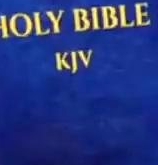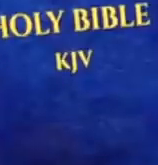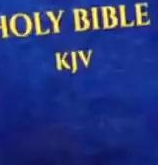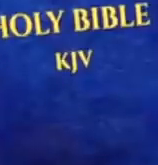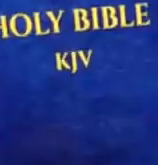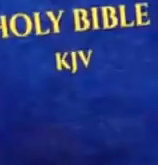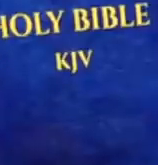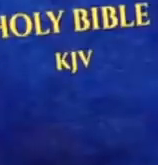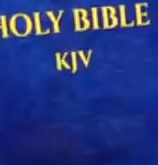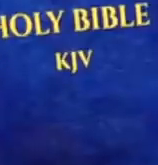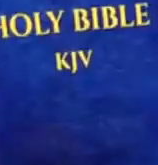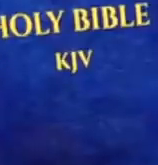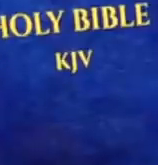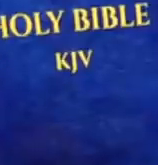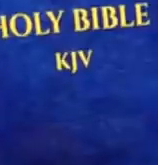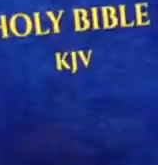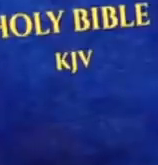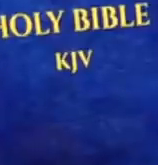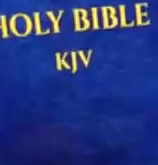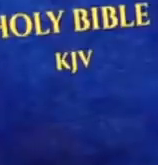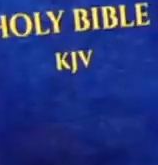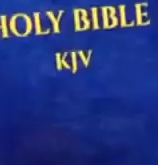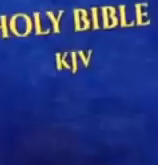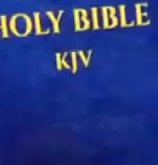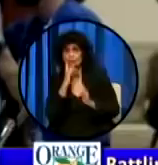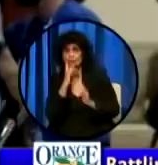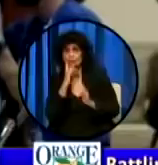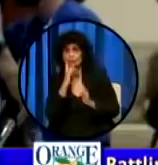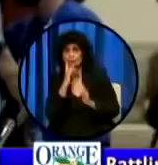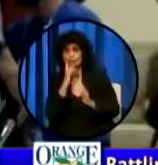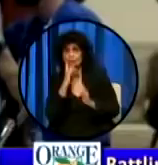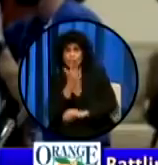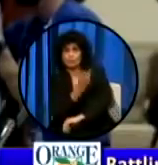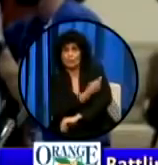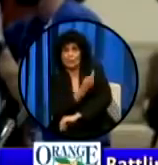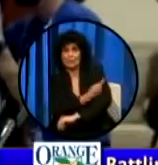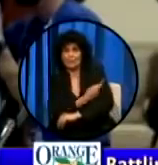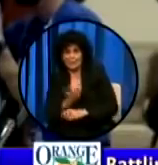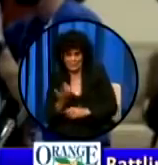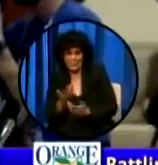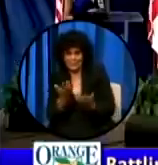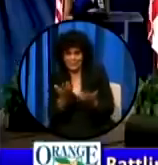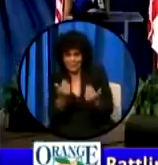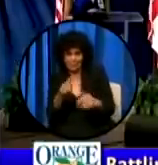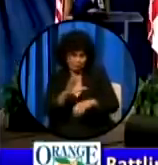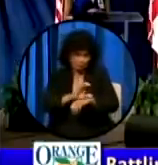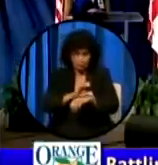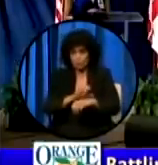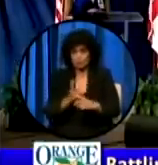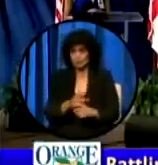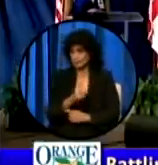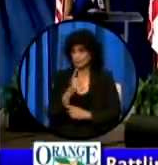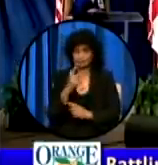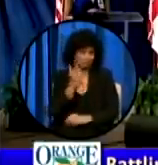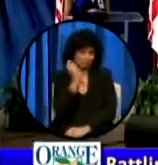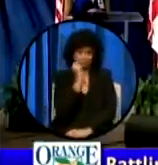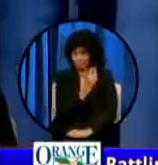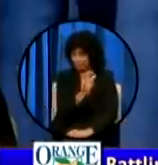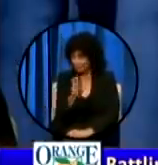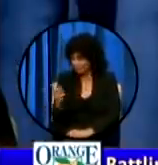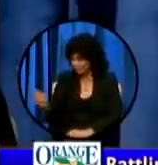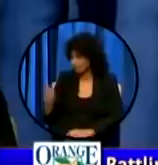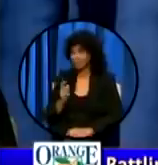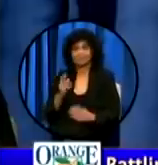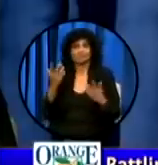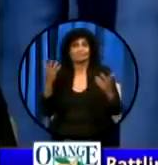ложь, поддерживает ложь. Нам необходимо понять, что мы сможем вернуться к